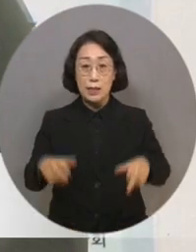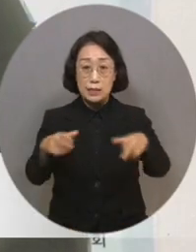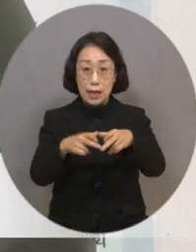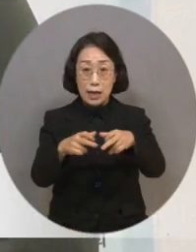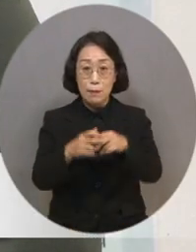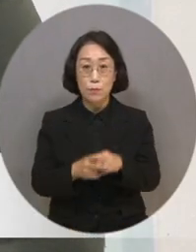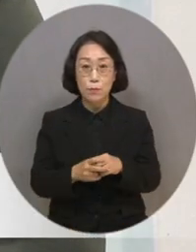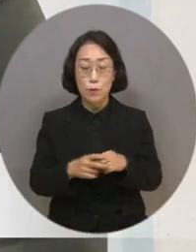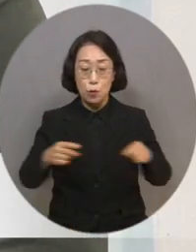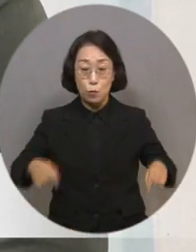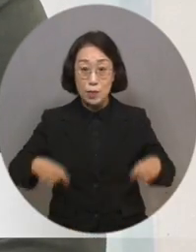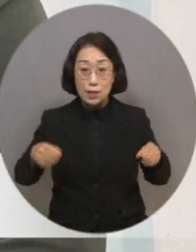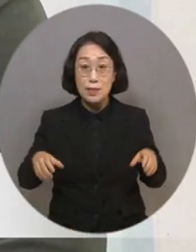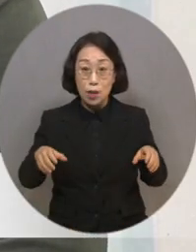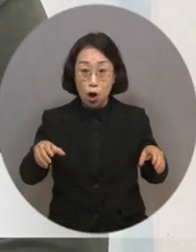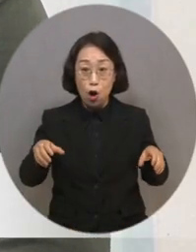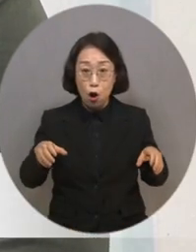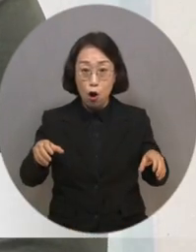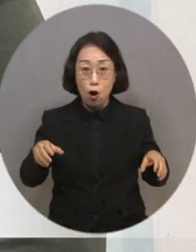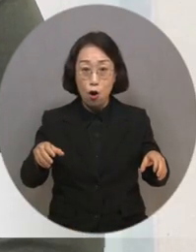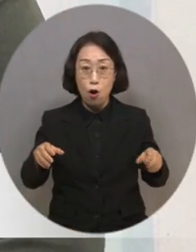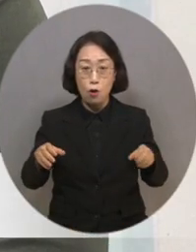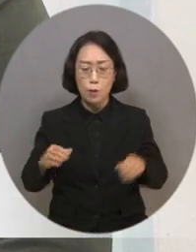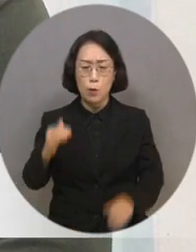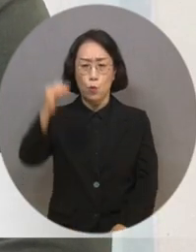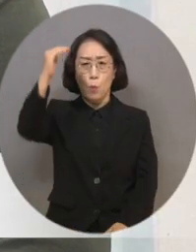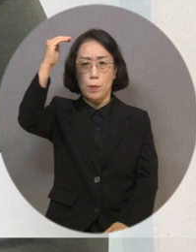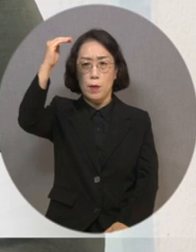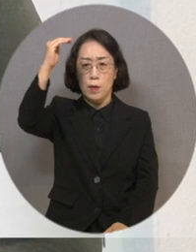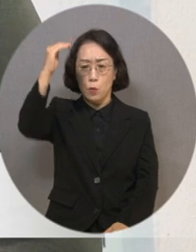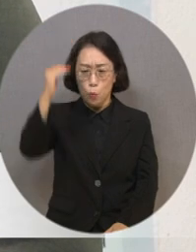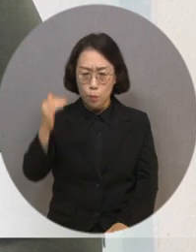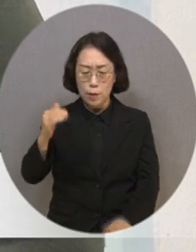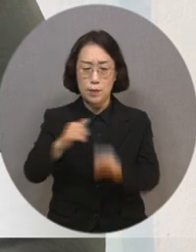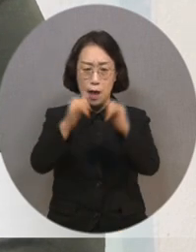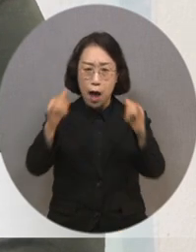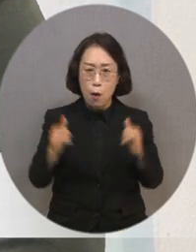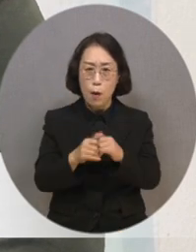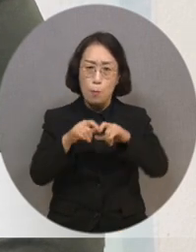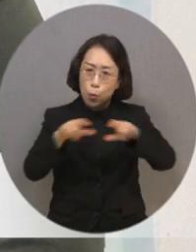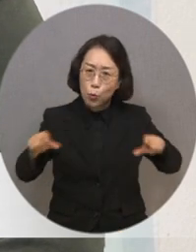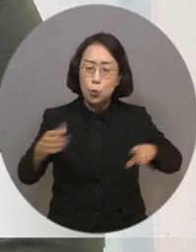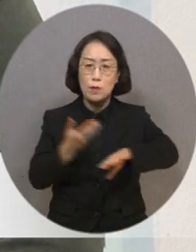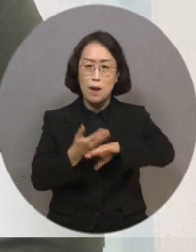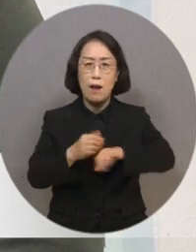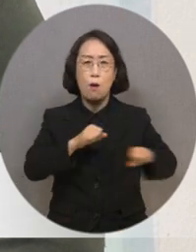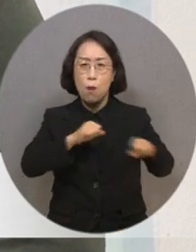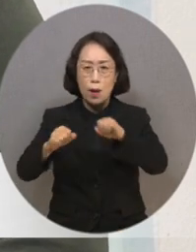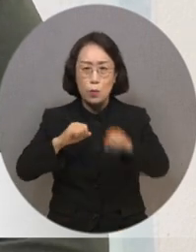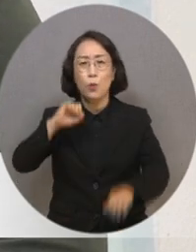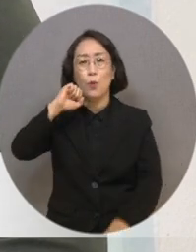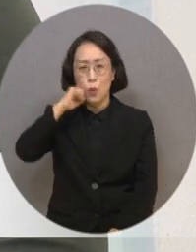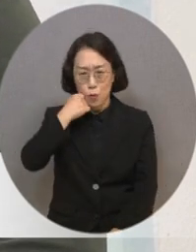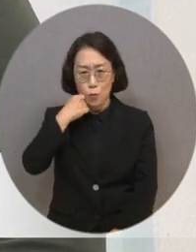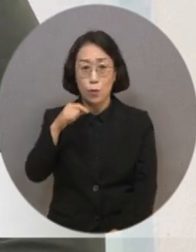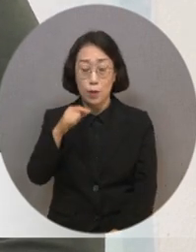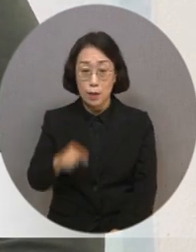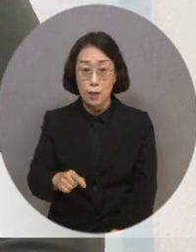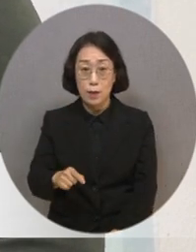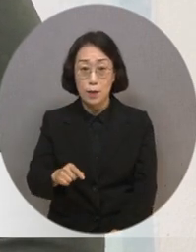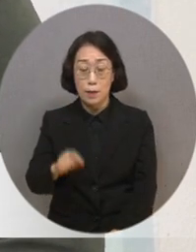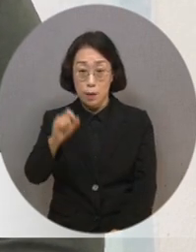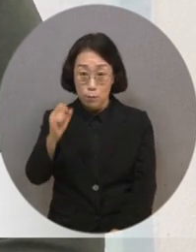척수장애인분들은 휠체어를 탔다는 그 높이 때문에, 그 사회의 높이 때문에 활동을 많이 못하시는데 이런 계기로